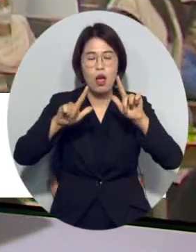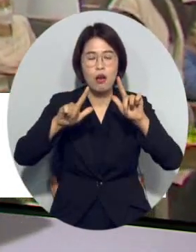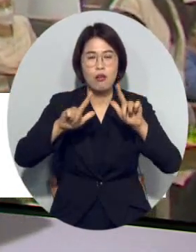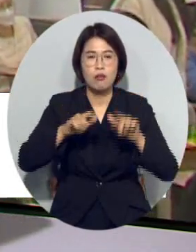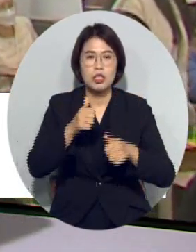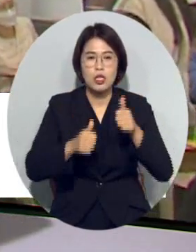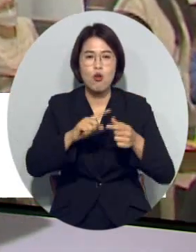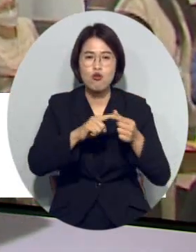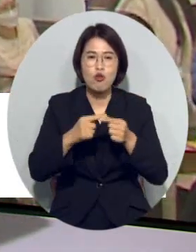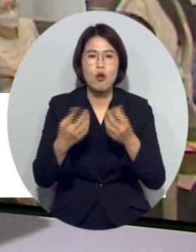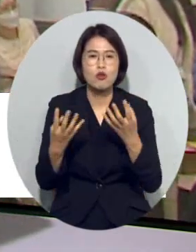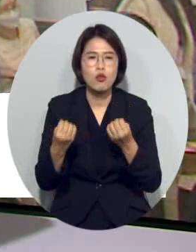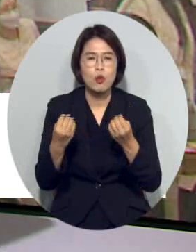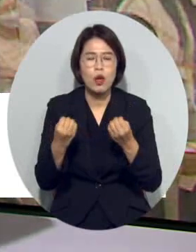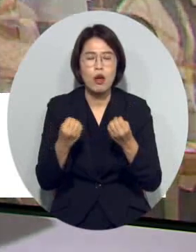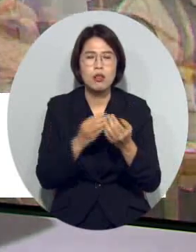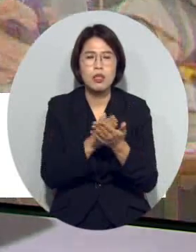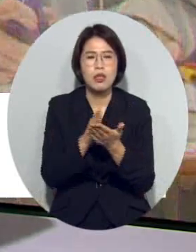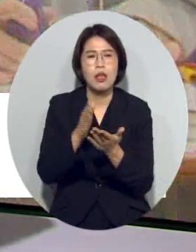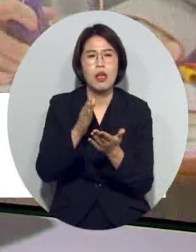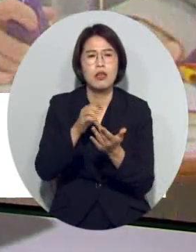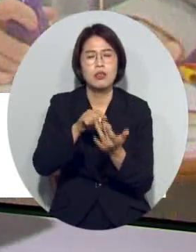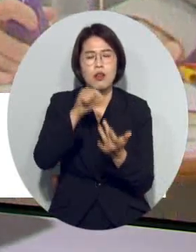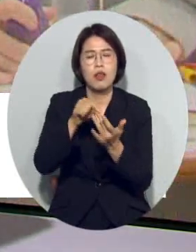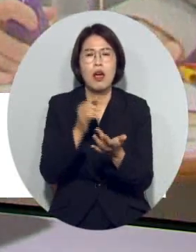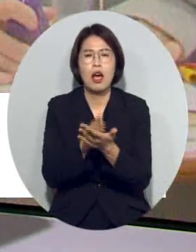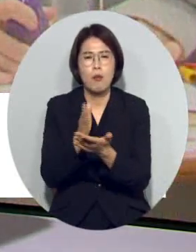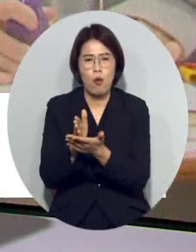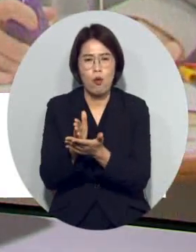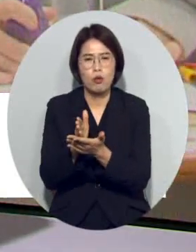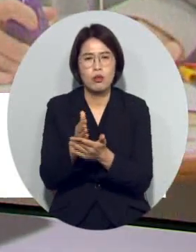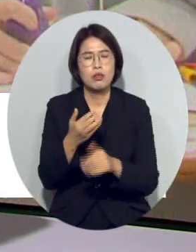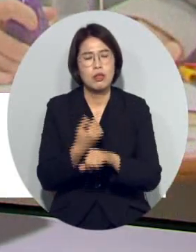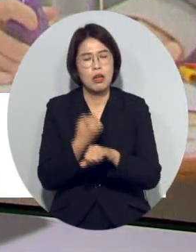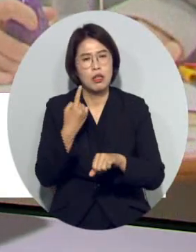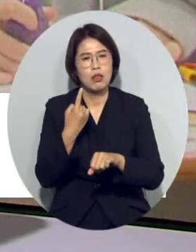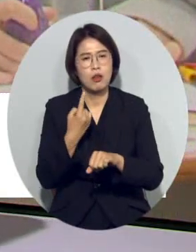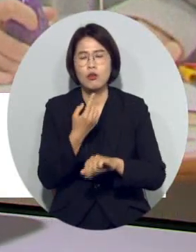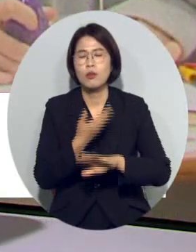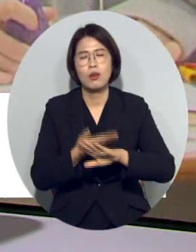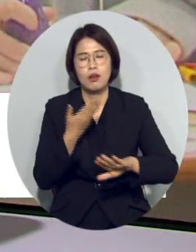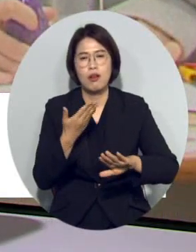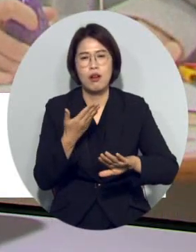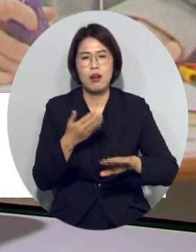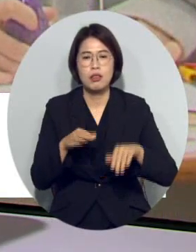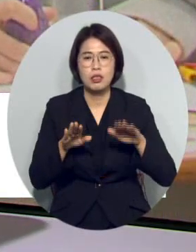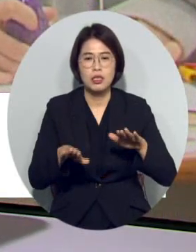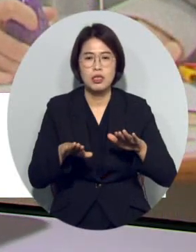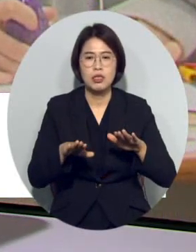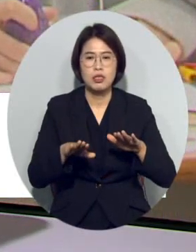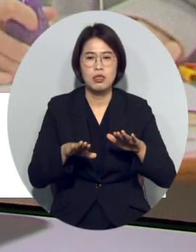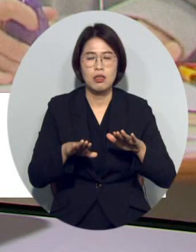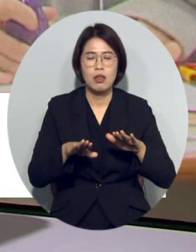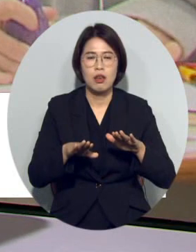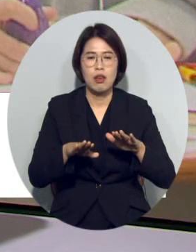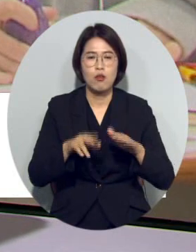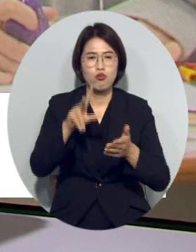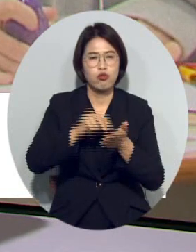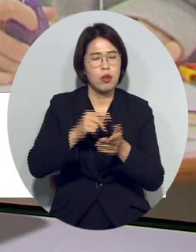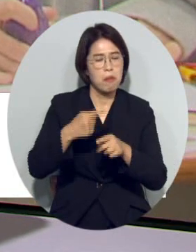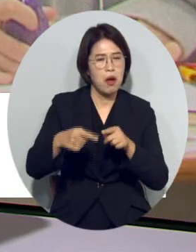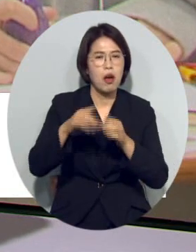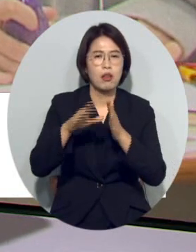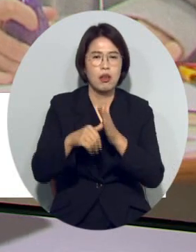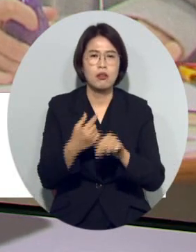국어와 수학에서 선택 과목이 생기는 등 지난해와 비교해 많이 달라졌는데요. 실제 난이도 평가에서도